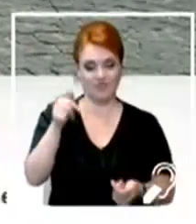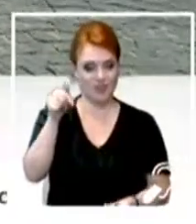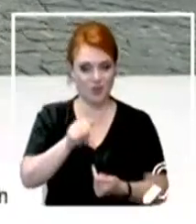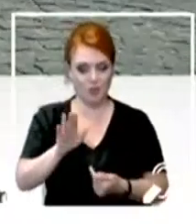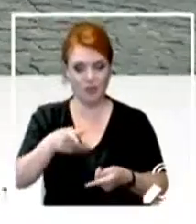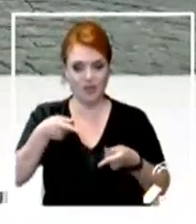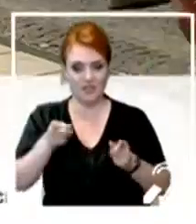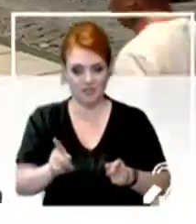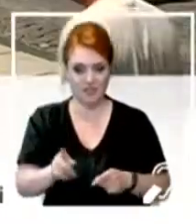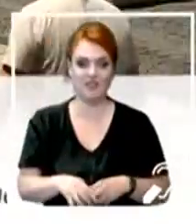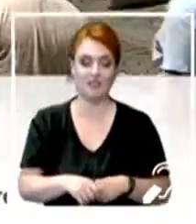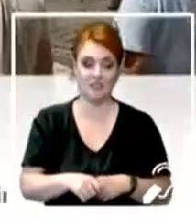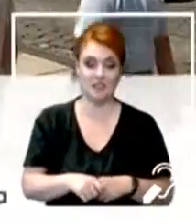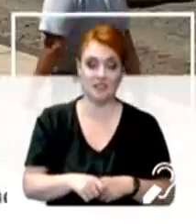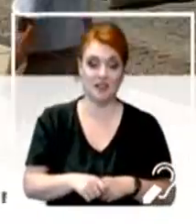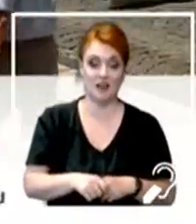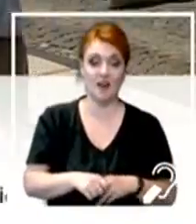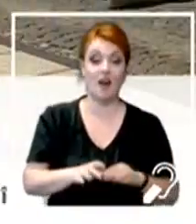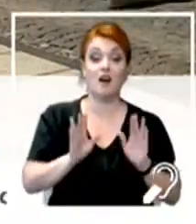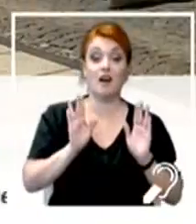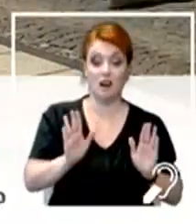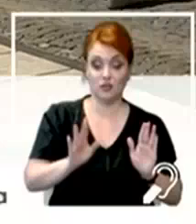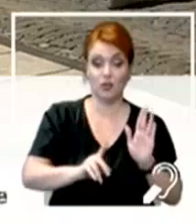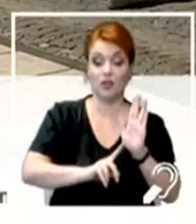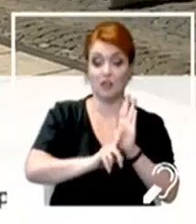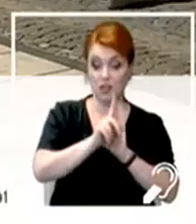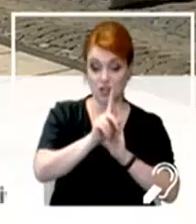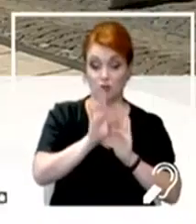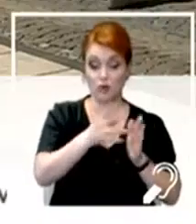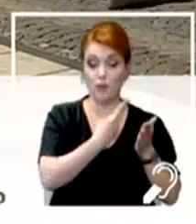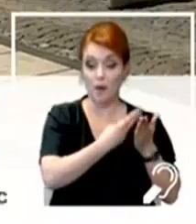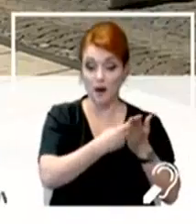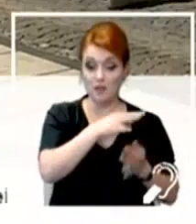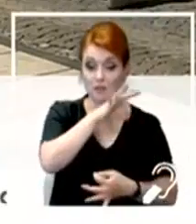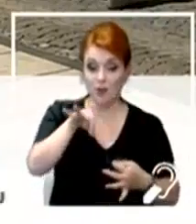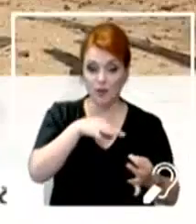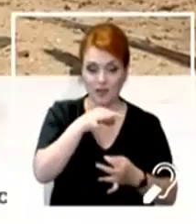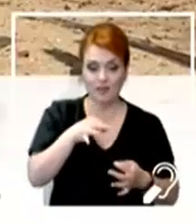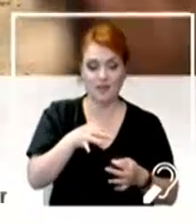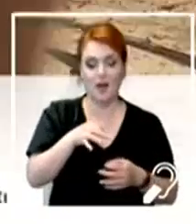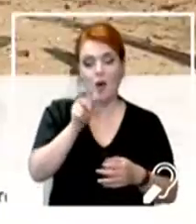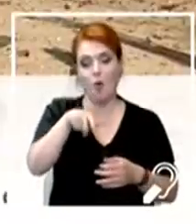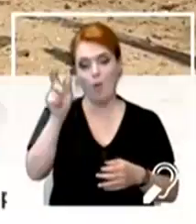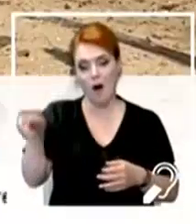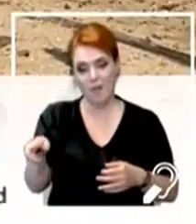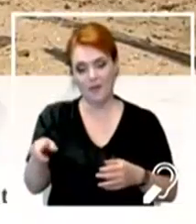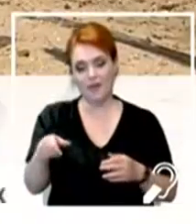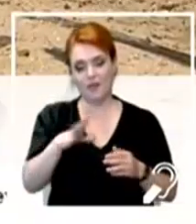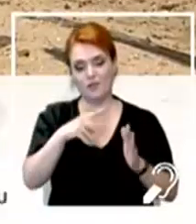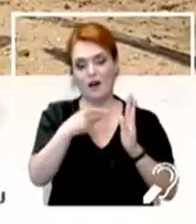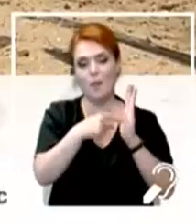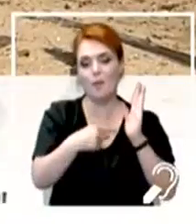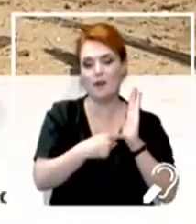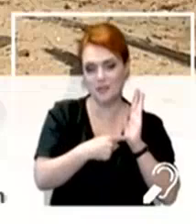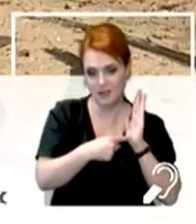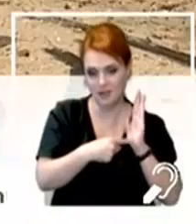că așa am văzut pe poză. Încă de la proiectare, această idee a provocat controverse în societate. Graficianul Eugen Boicu, autorul brandului